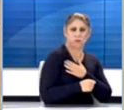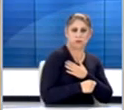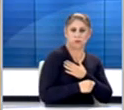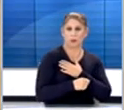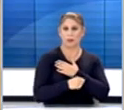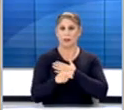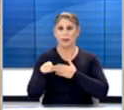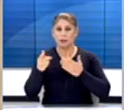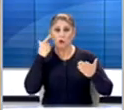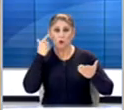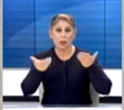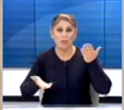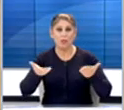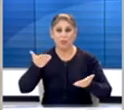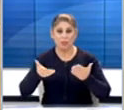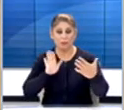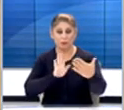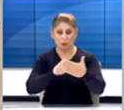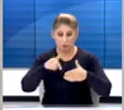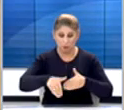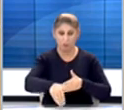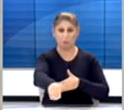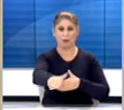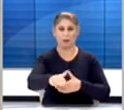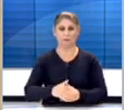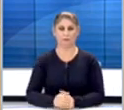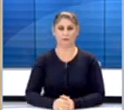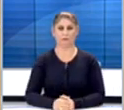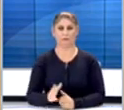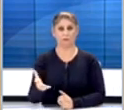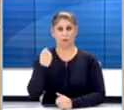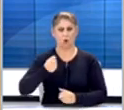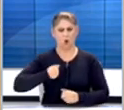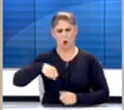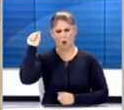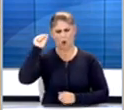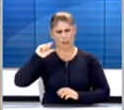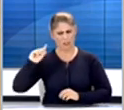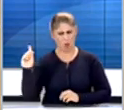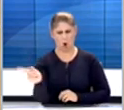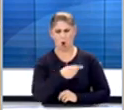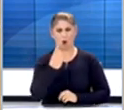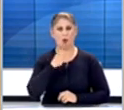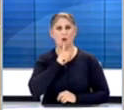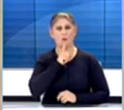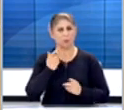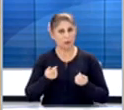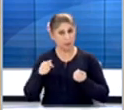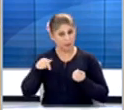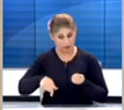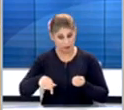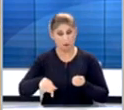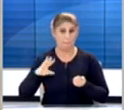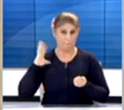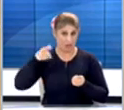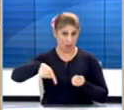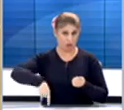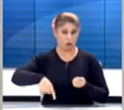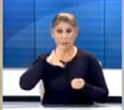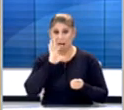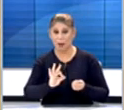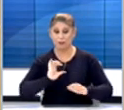να αντιμετωπίσετε από εδώ και στο εξής. Ένα στήρο όχι σε όλα όπως κάνατε ουσιαστικά μέχρι τώρα ή μια πραγματική προσπάθεια